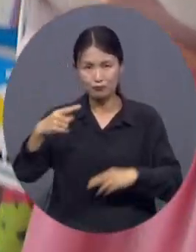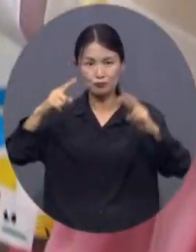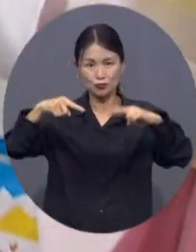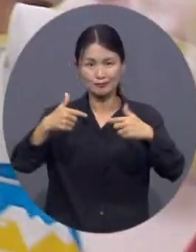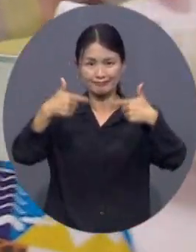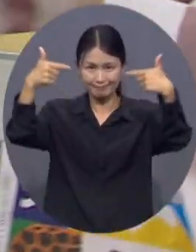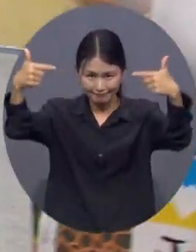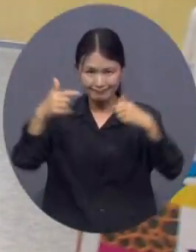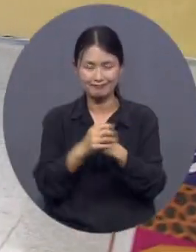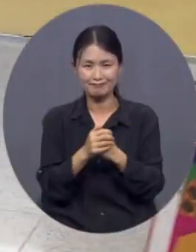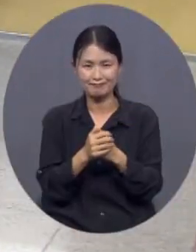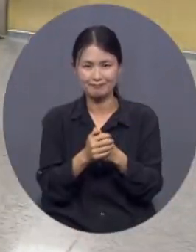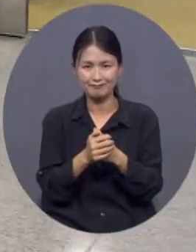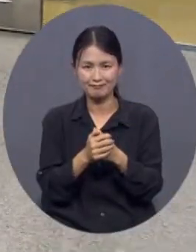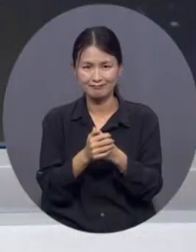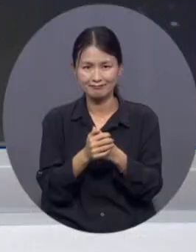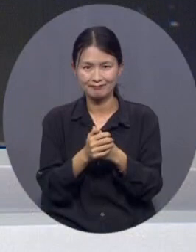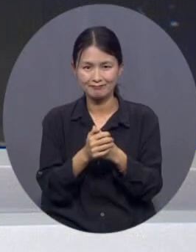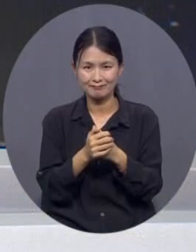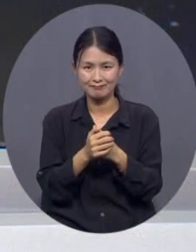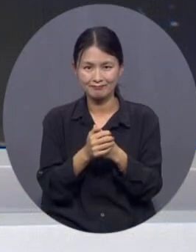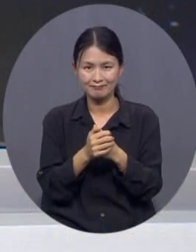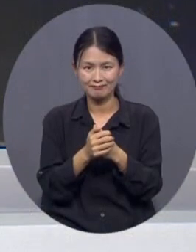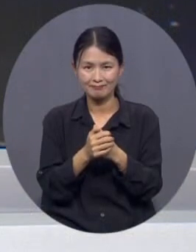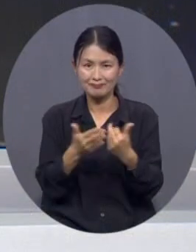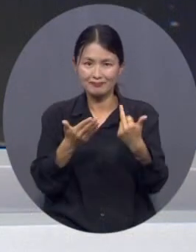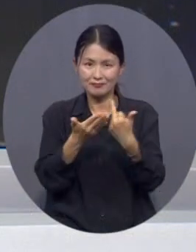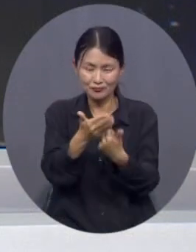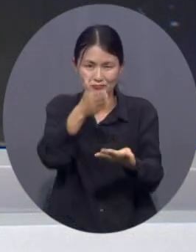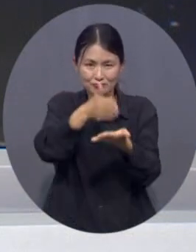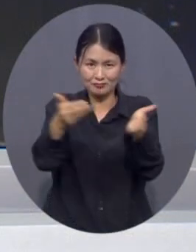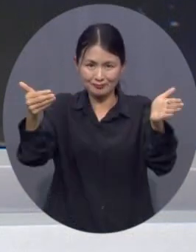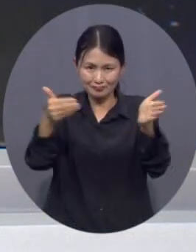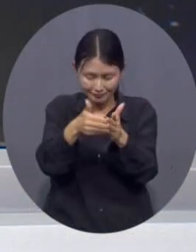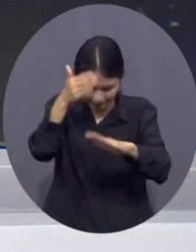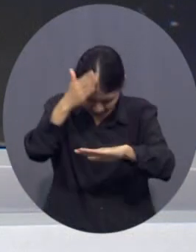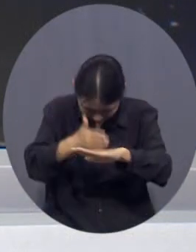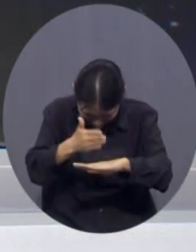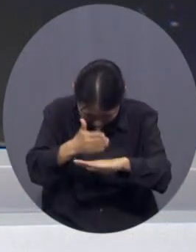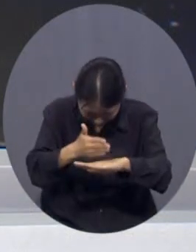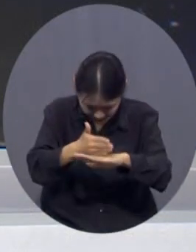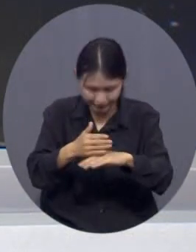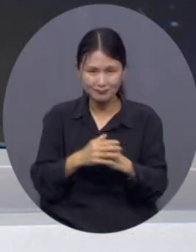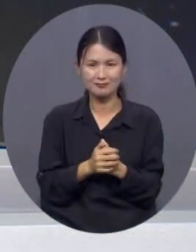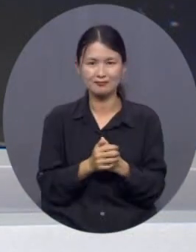가까이 증가합니다. 제주뉴스 마칩니다. 고맙습니다.